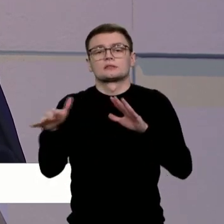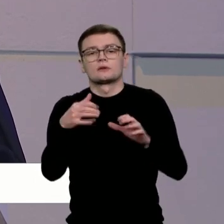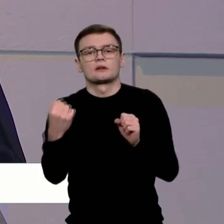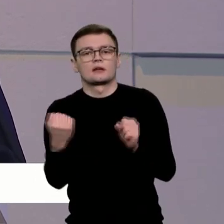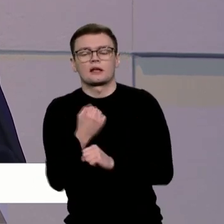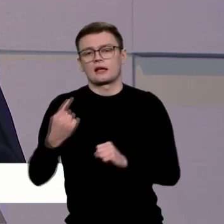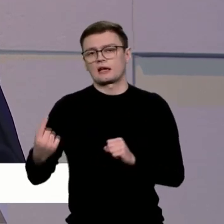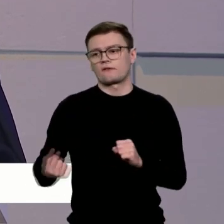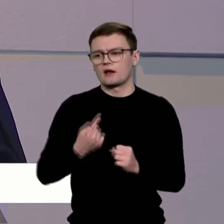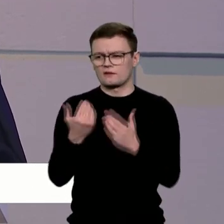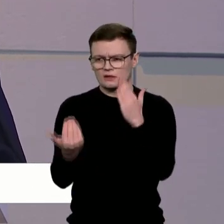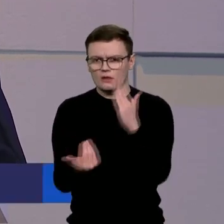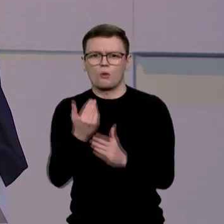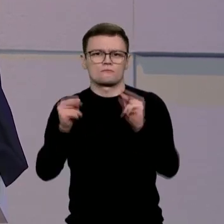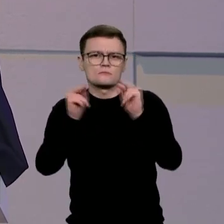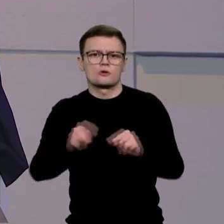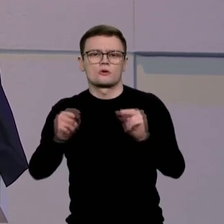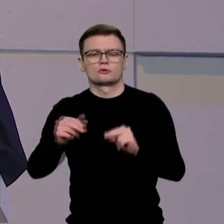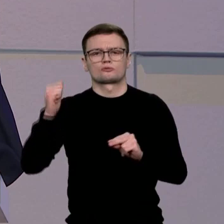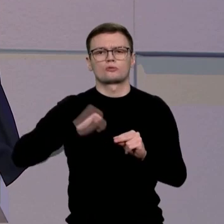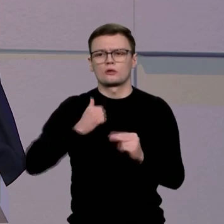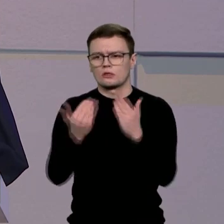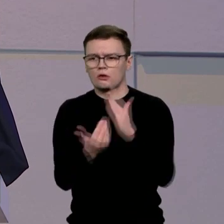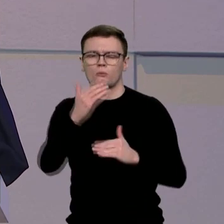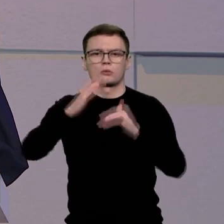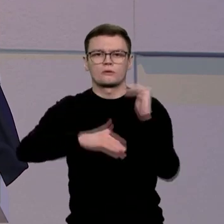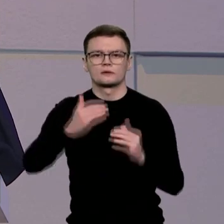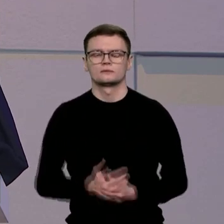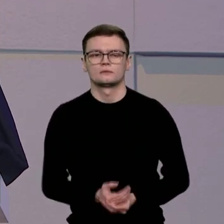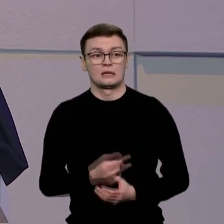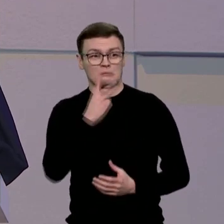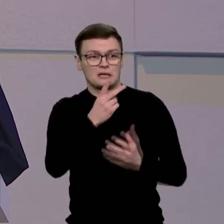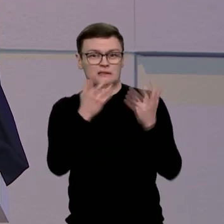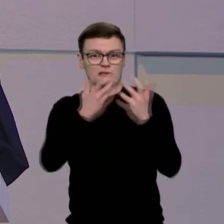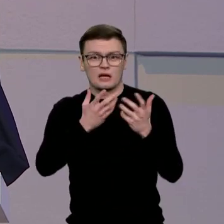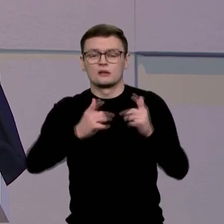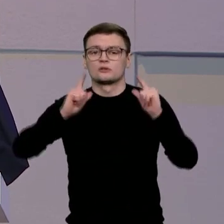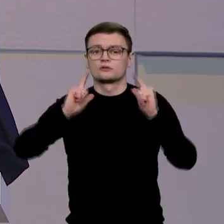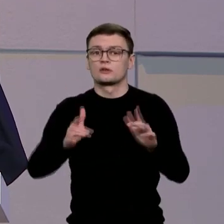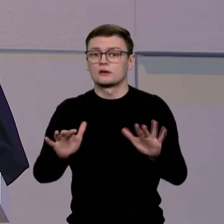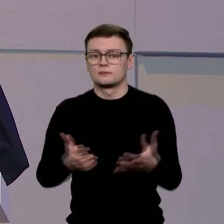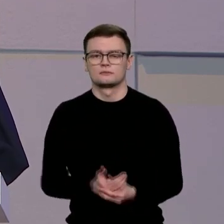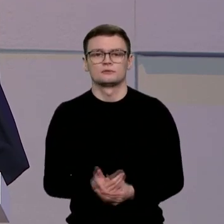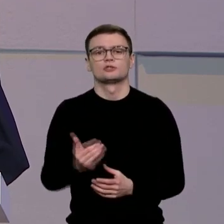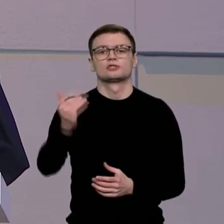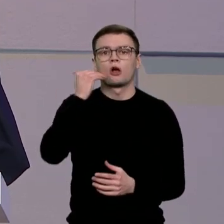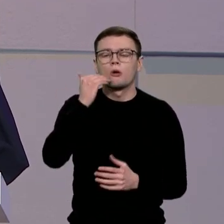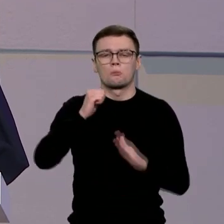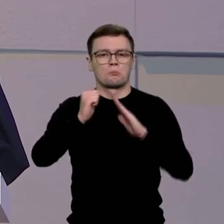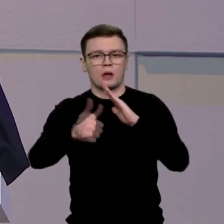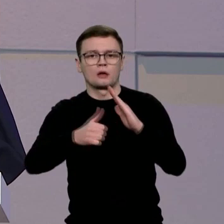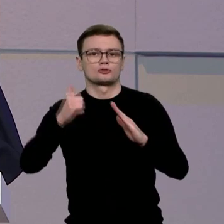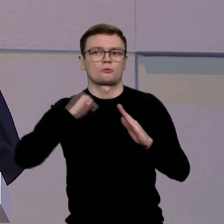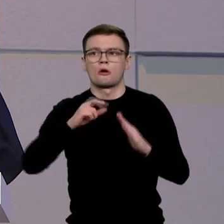perkvalifikuoti specialistus, nes skaičiai rodo, kad Šiauliuose ir neturi darbo žmonės, pavyzdžiui, su